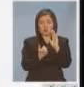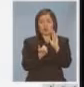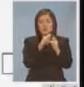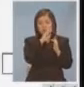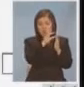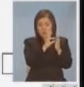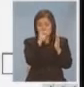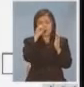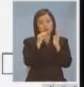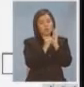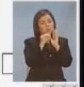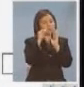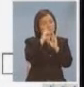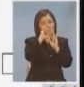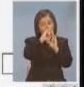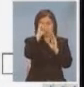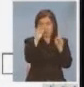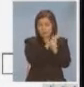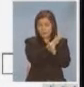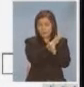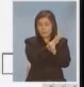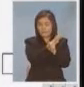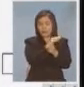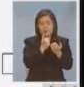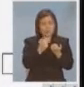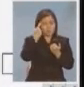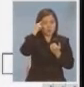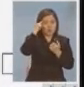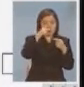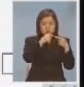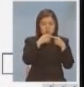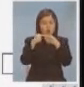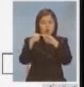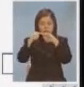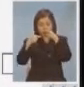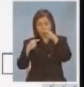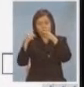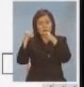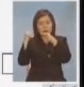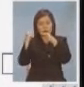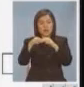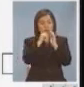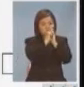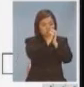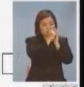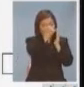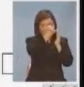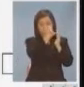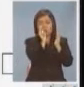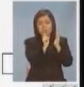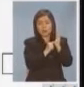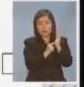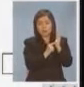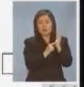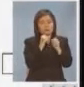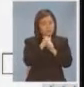านเลือกกรุงเทพเชียงใหม่ท่านไม่อาจสามารถที่จะเสียบปลั๊กต่อได้เลยที่จะขนนักท่องเที่ยวจากประเทศจีนหรือประเทศอื่นๆเข้ามาและ